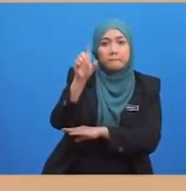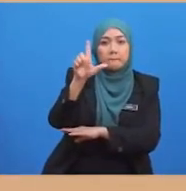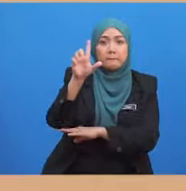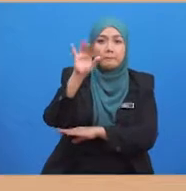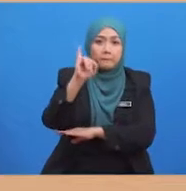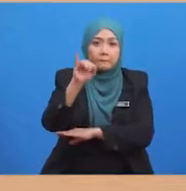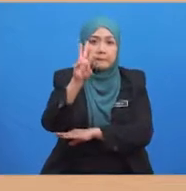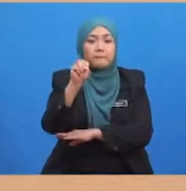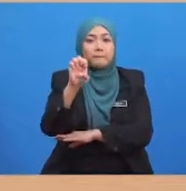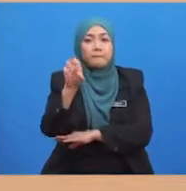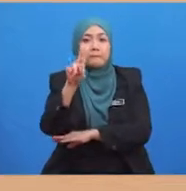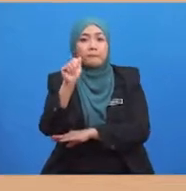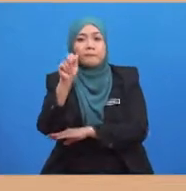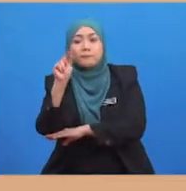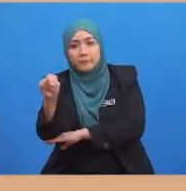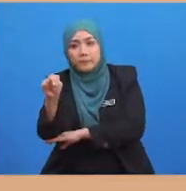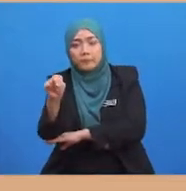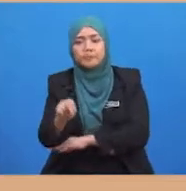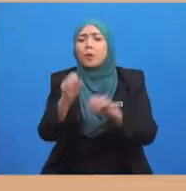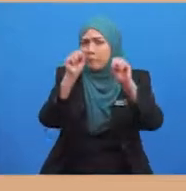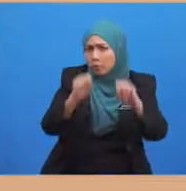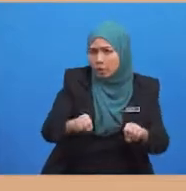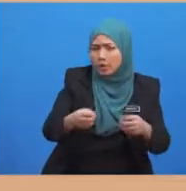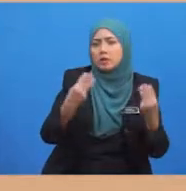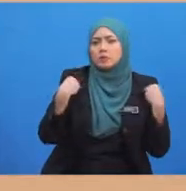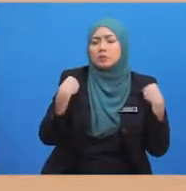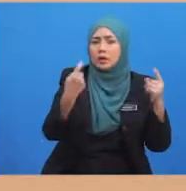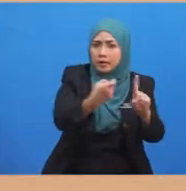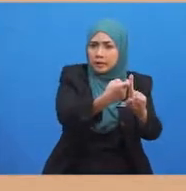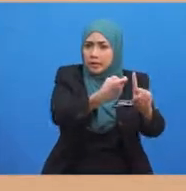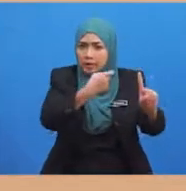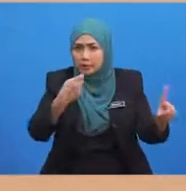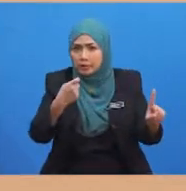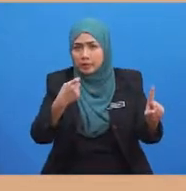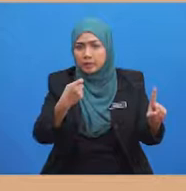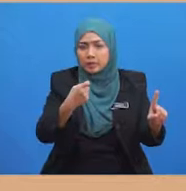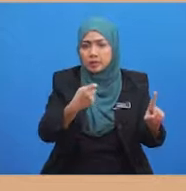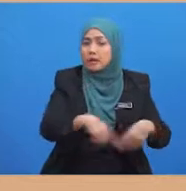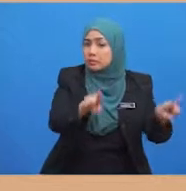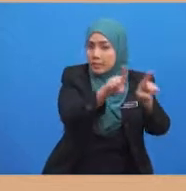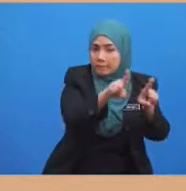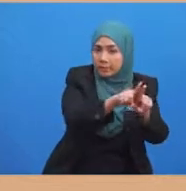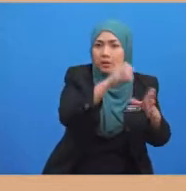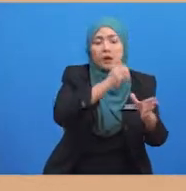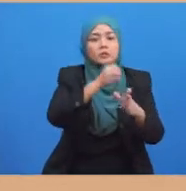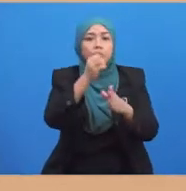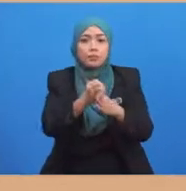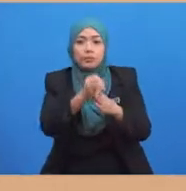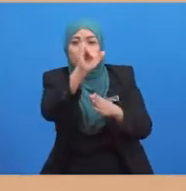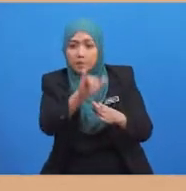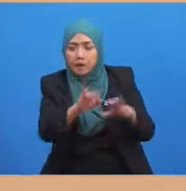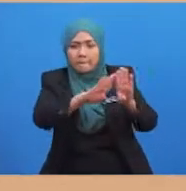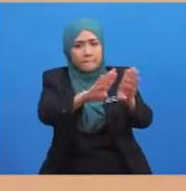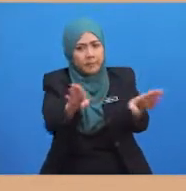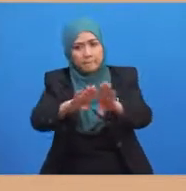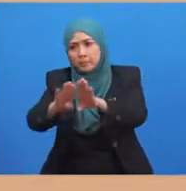Gabungan monomer boleh wujud sama ada daripada monomer yang sama ataupun yang